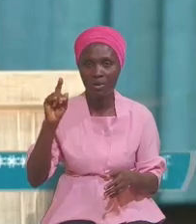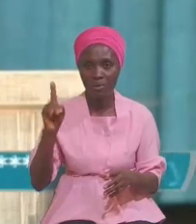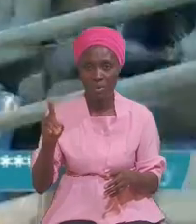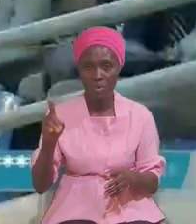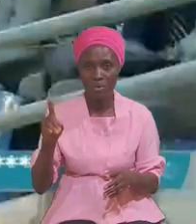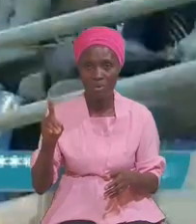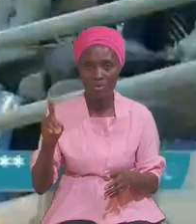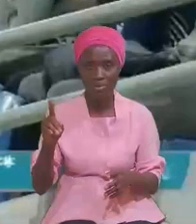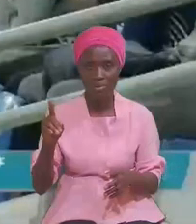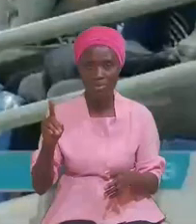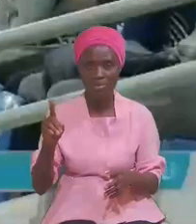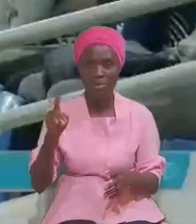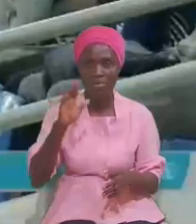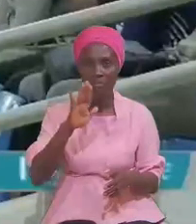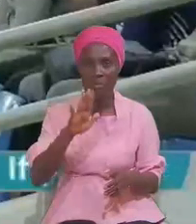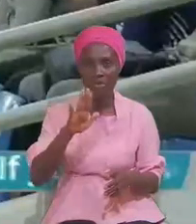54